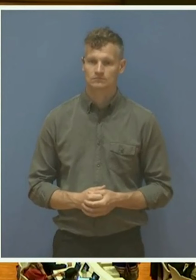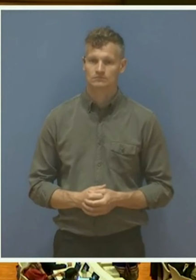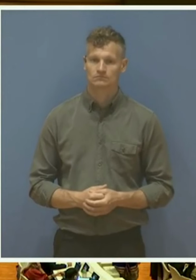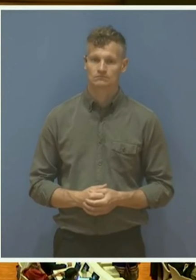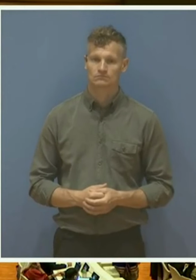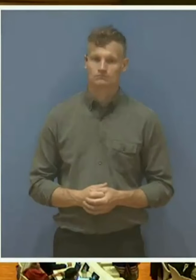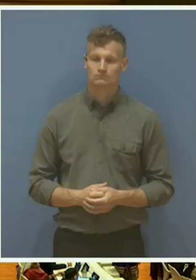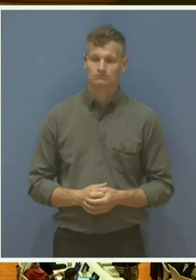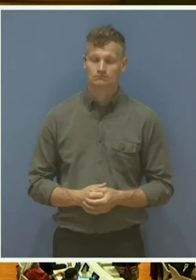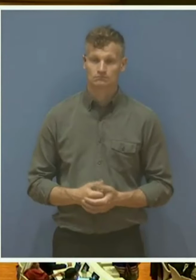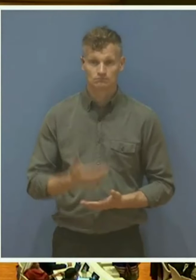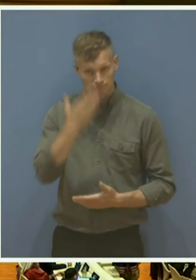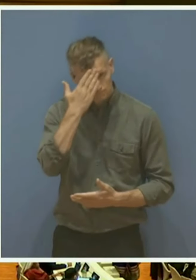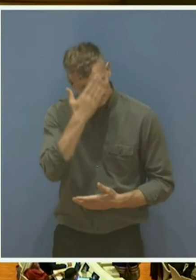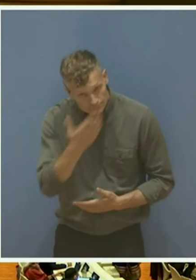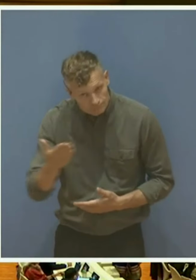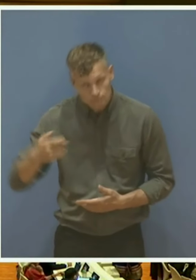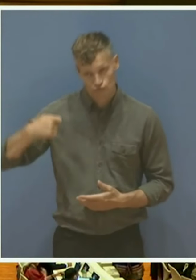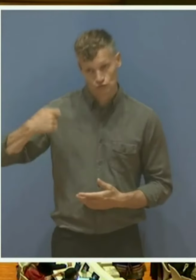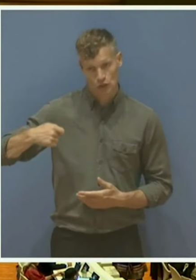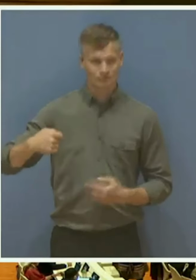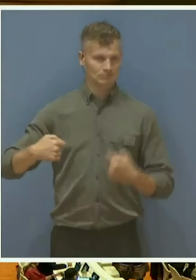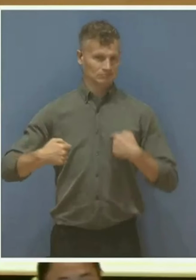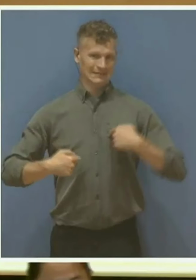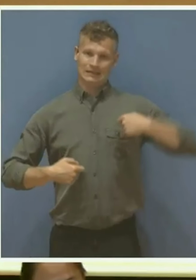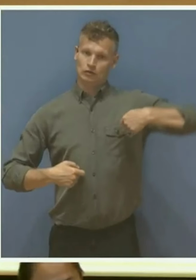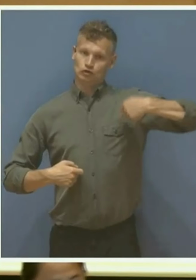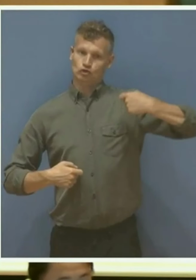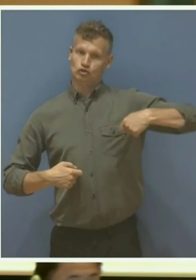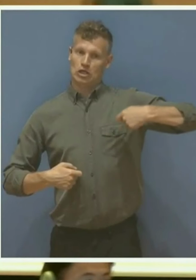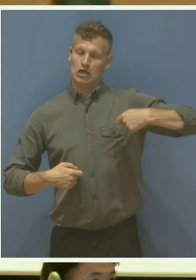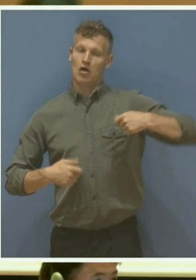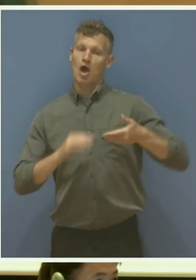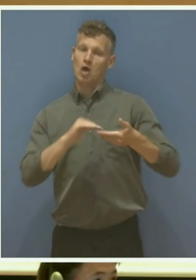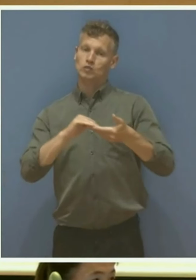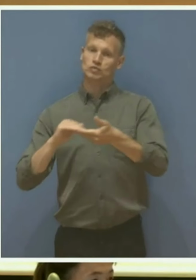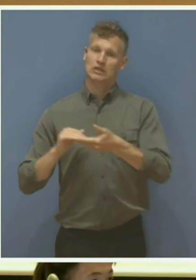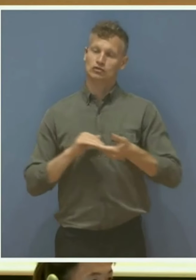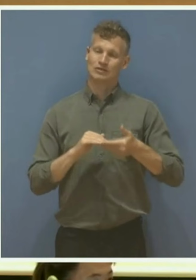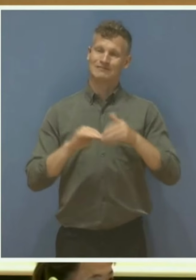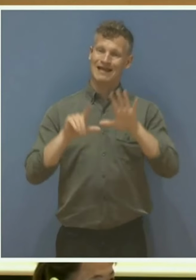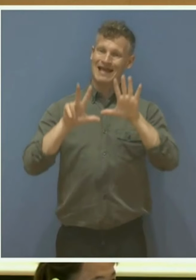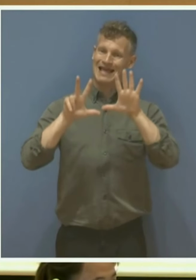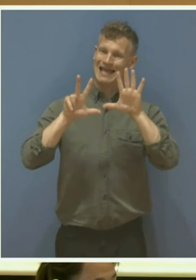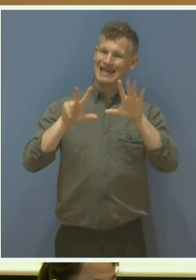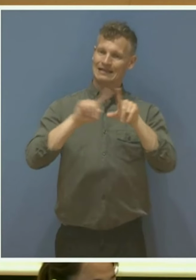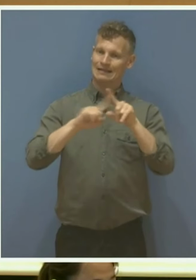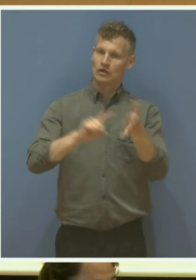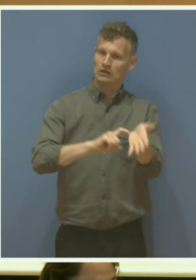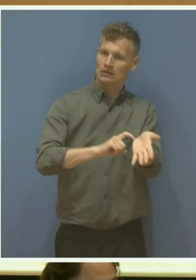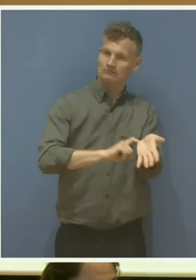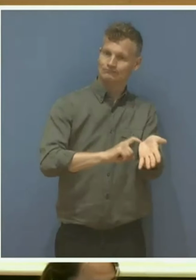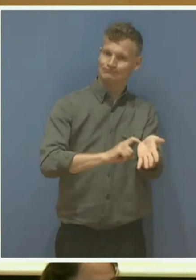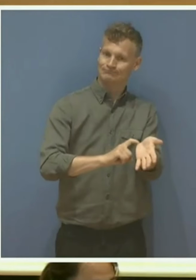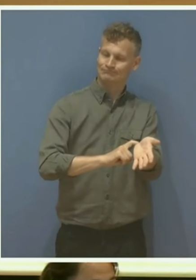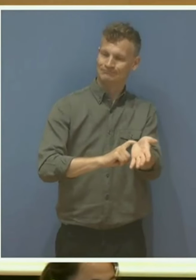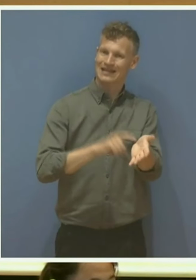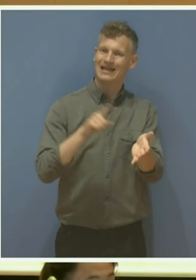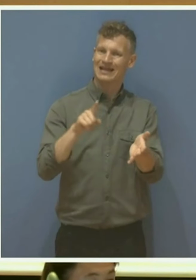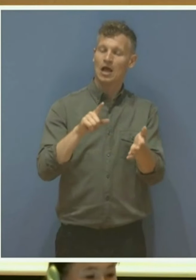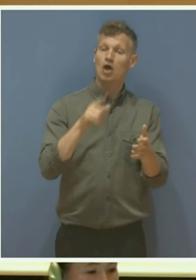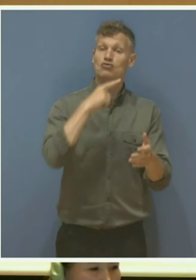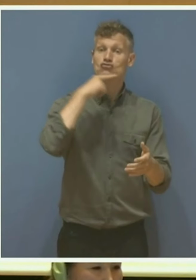председатель Ассоциации 8 коренных народов Камчатки, региона России на Дальнем Востоке. Права коренных народов